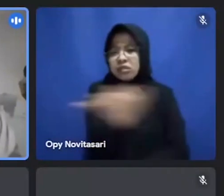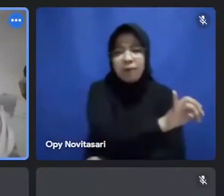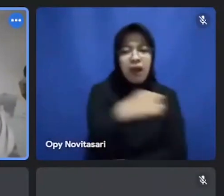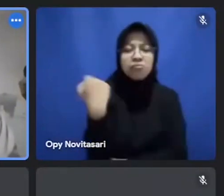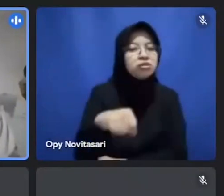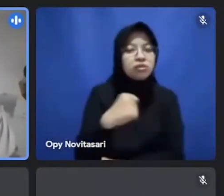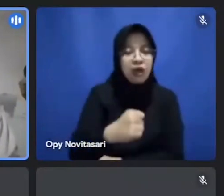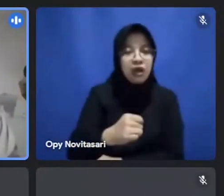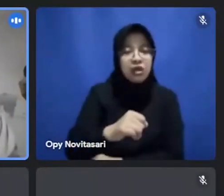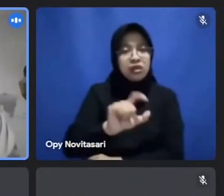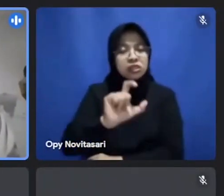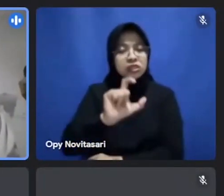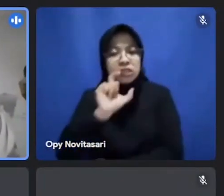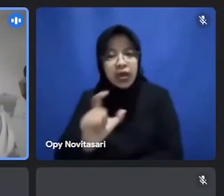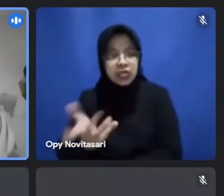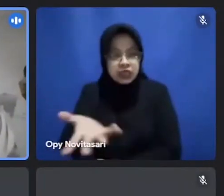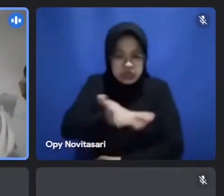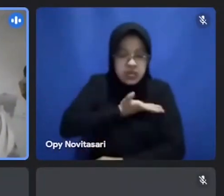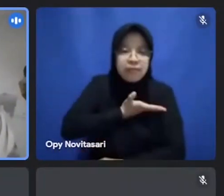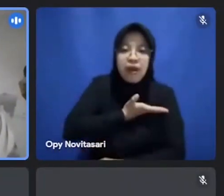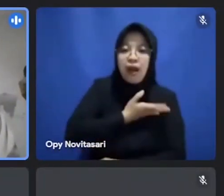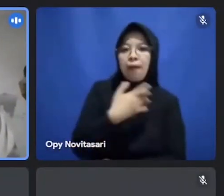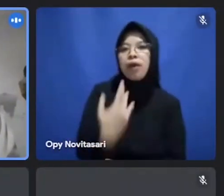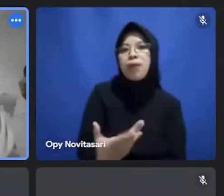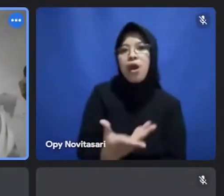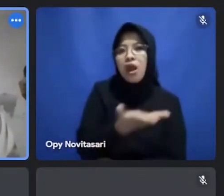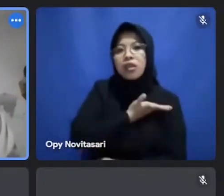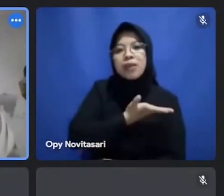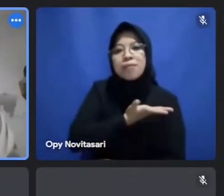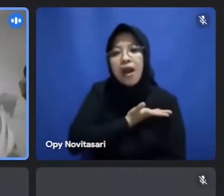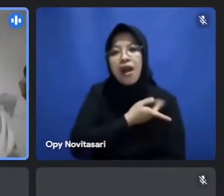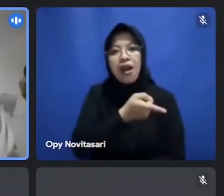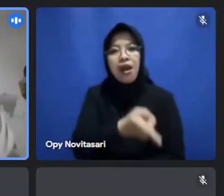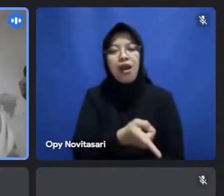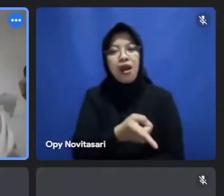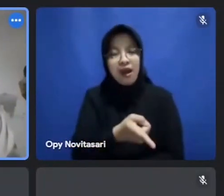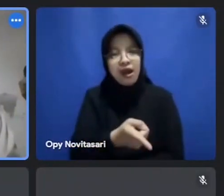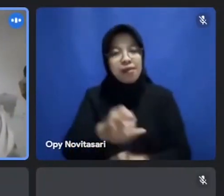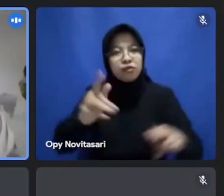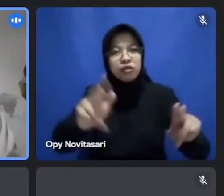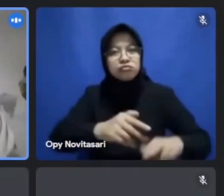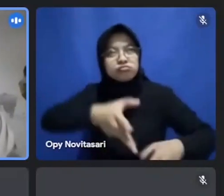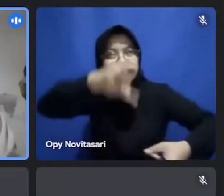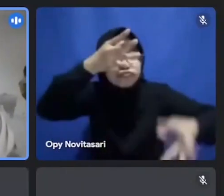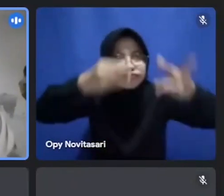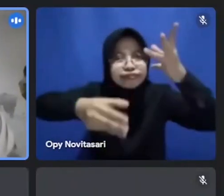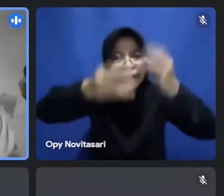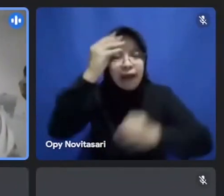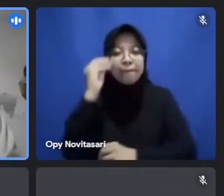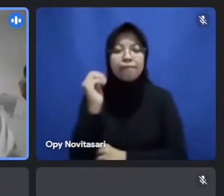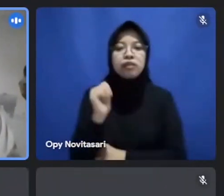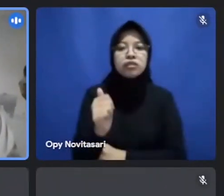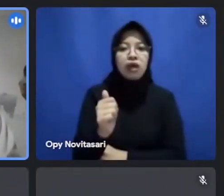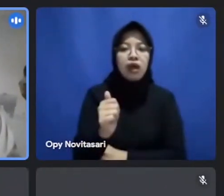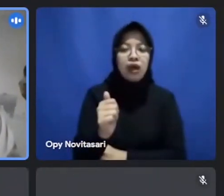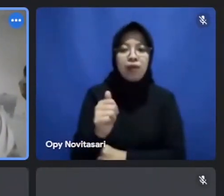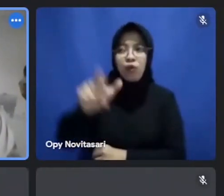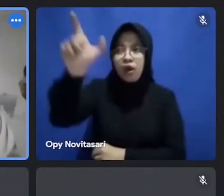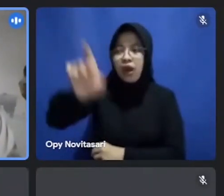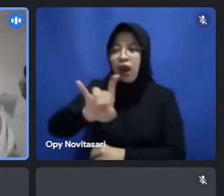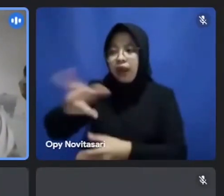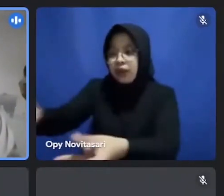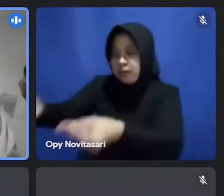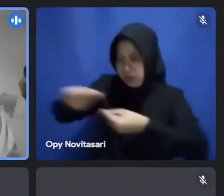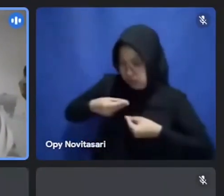eh sensasi atau apapun itu yang sekiranya eh orang lain berikan itu benar-benar